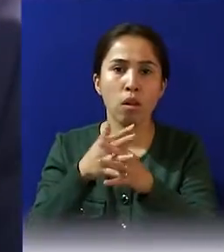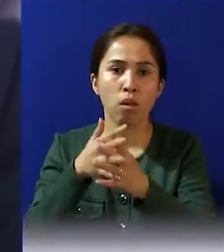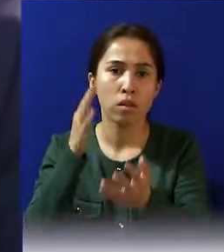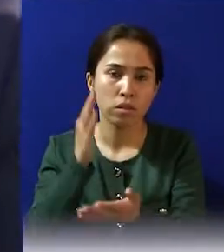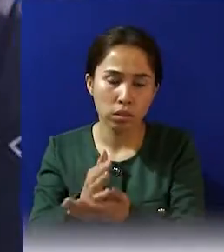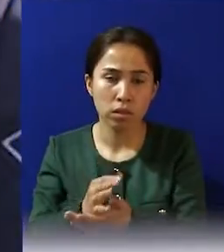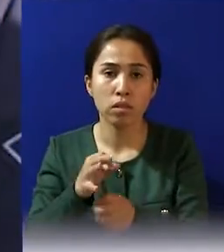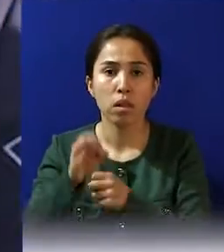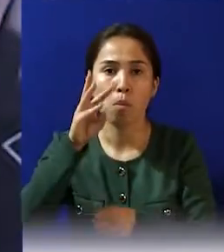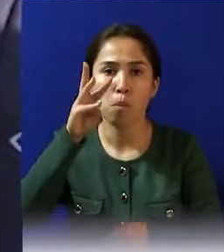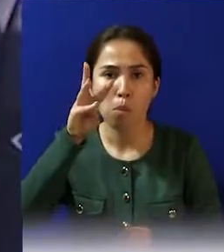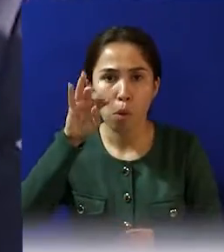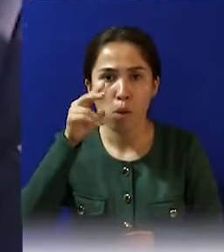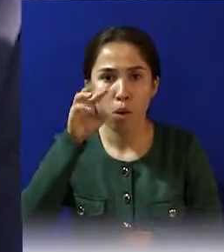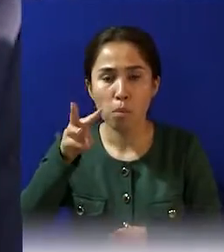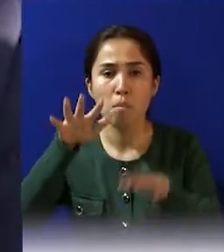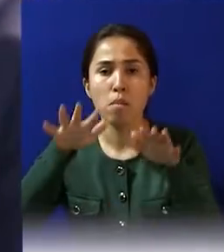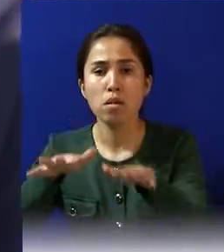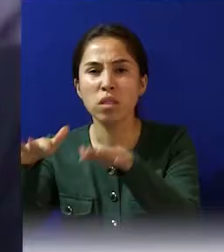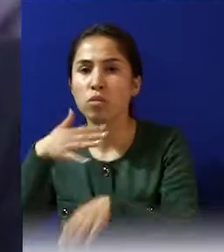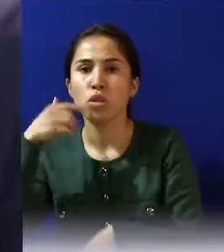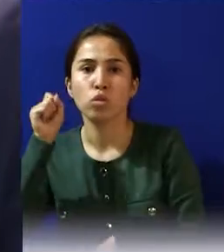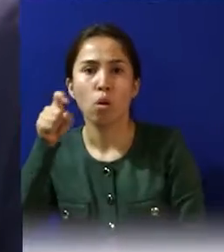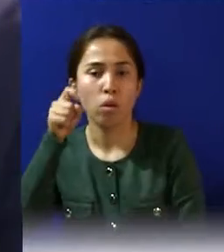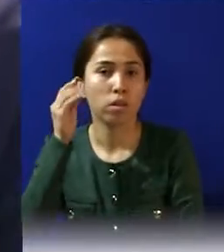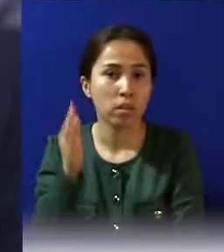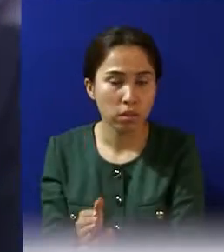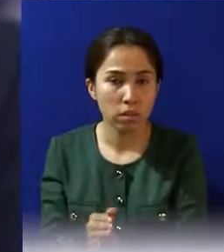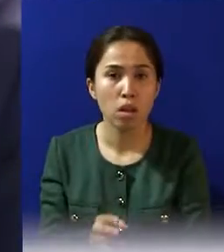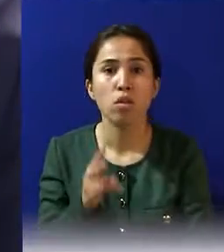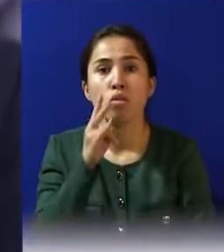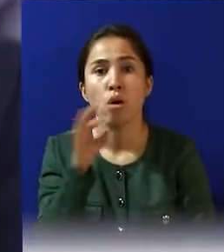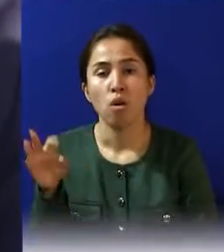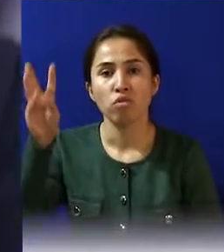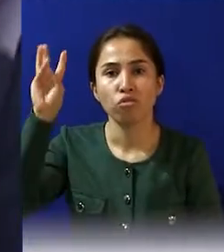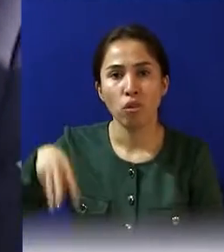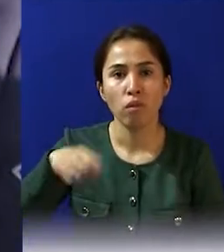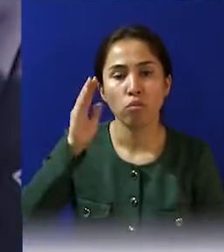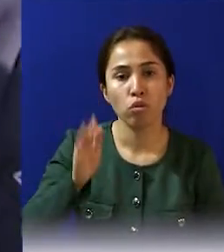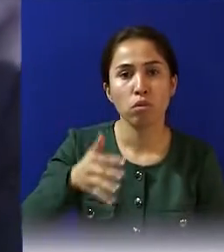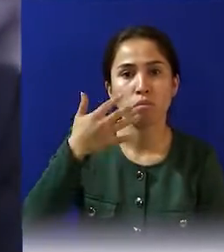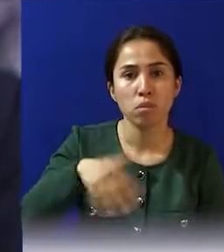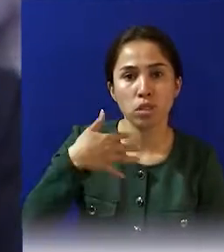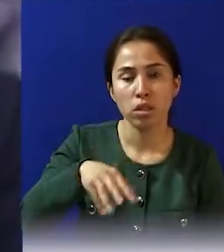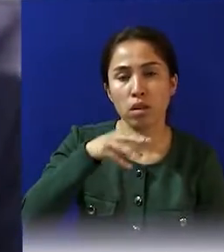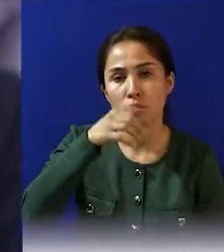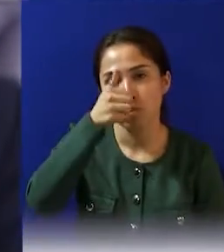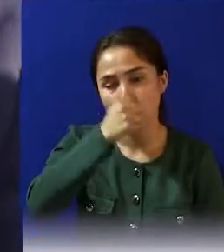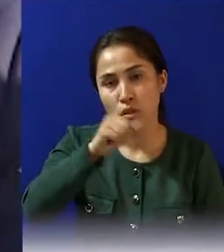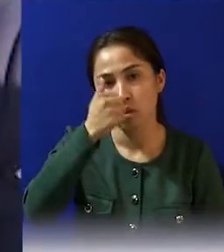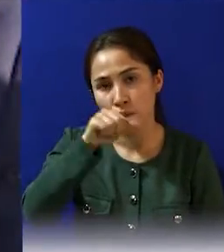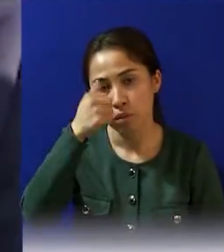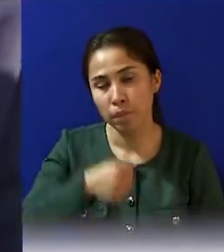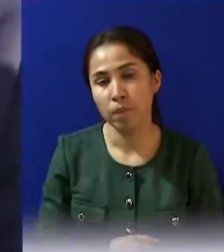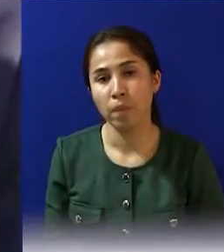Майнкумском районе есть много мест, где можно добыть золото. Но физические лица налагается штраф в размере 50 месячных расчетных показателей